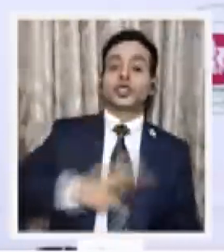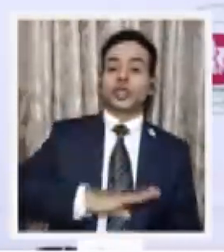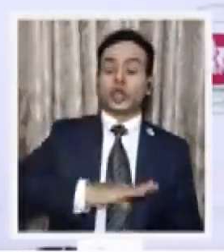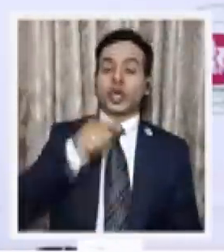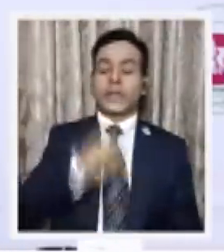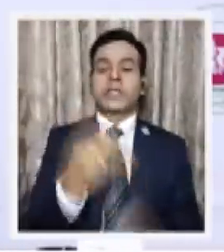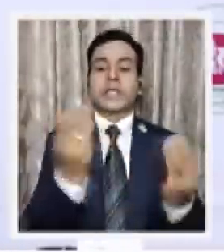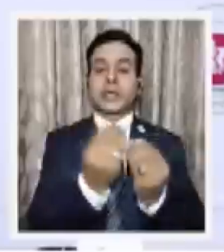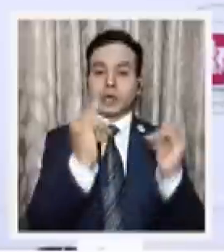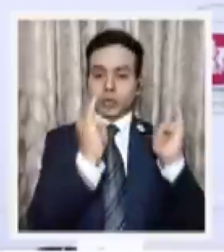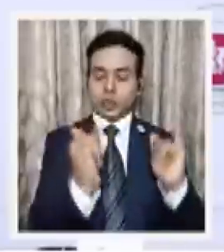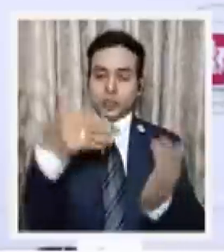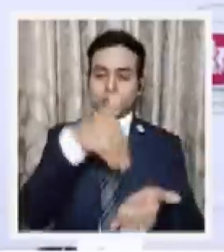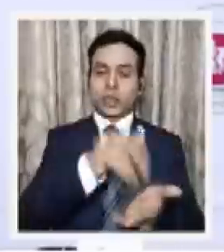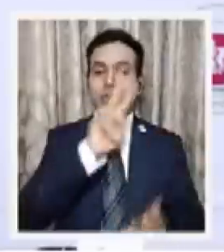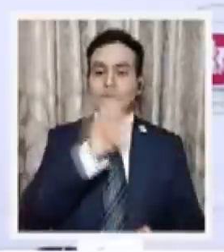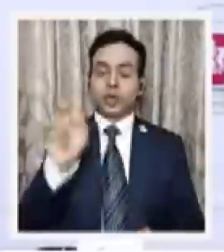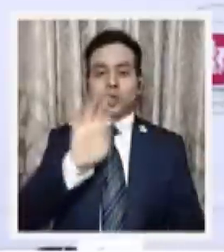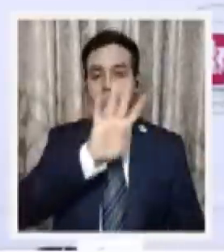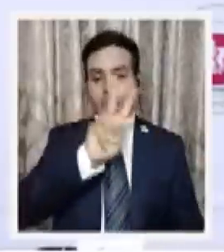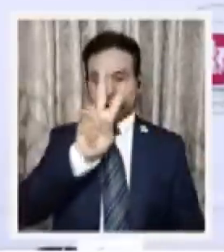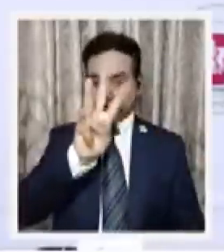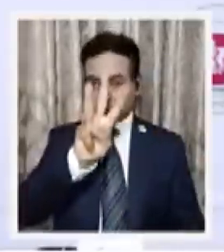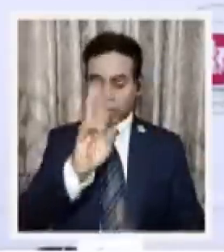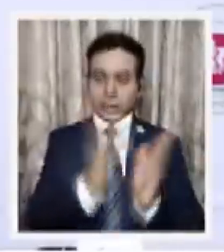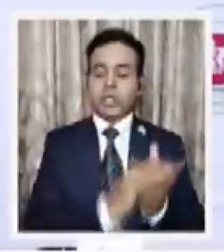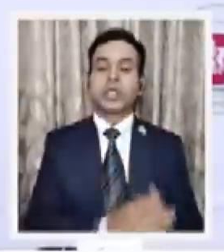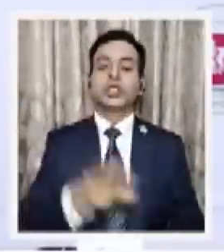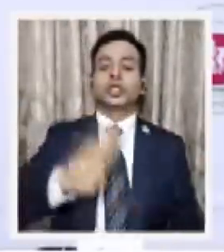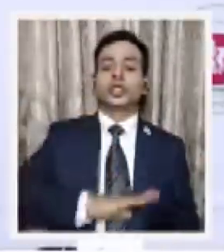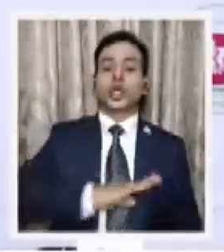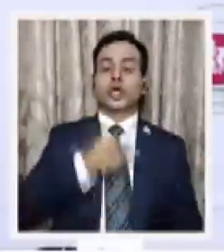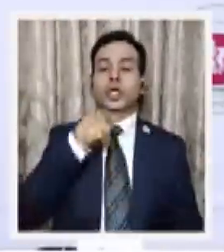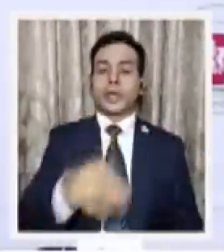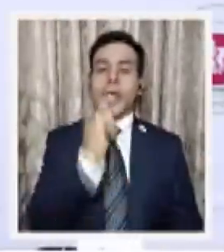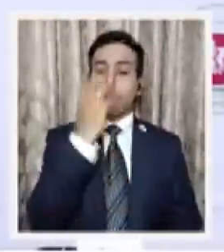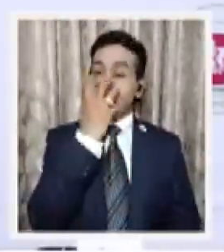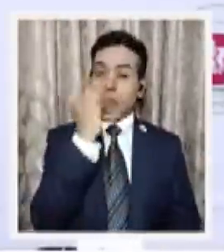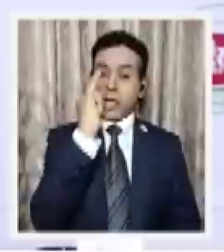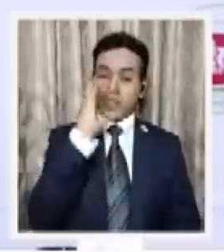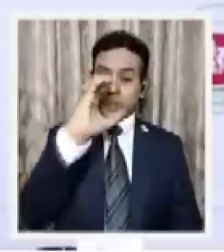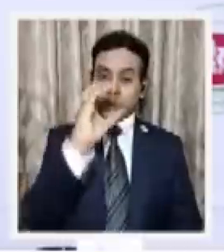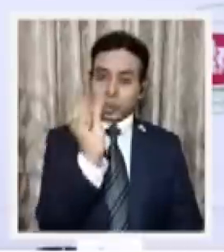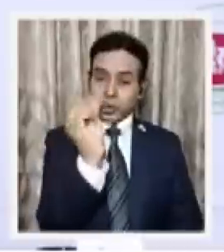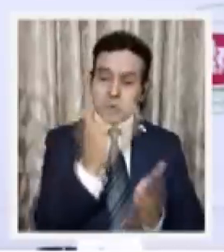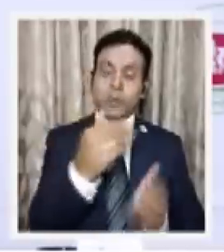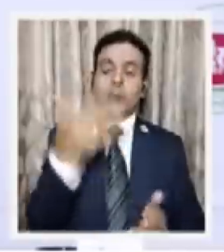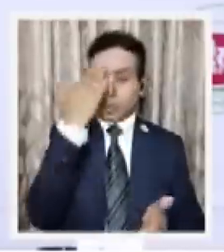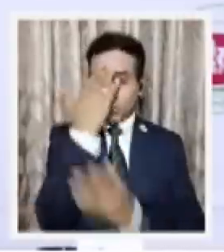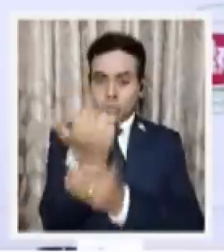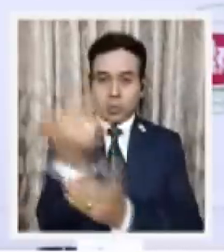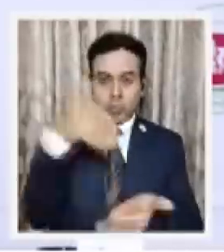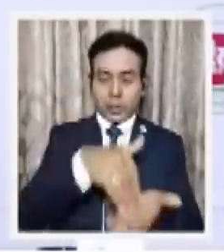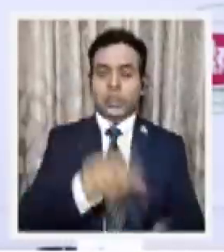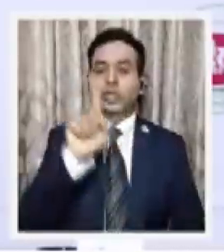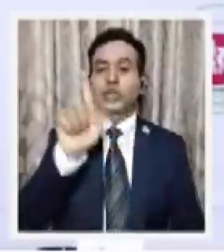সাধারণ শয্যা রোগী ভর্তি আছেন 243 জন, চট্টগ্রাম মহানগরীর আইসিইউ শয্যা রোগী ভর্তি আছেন 17 জন।